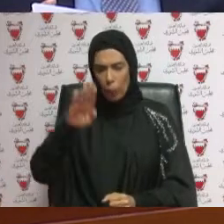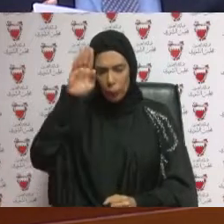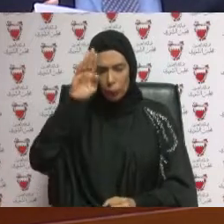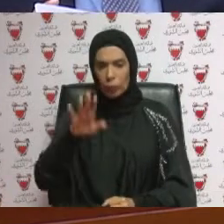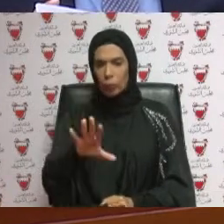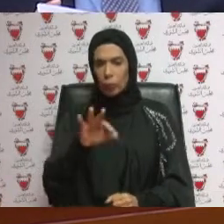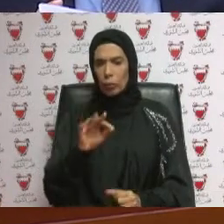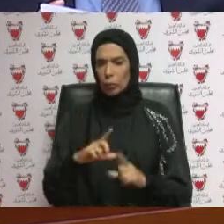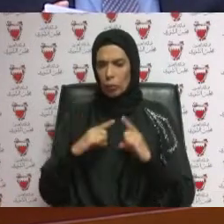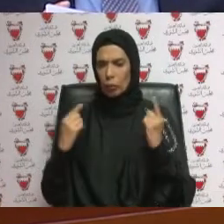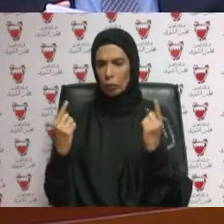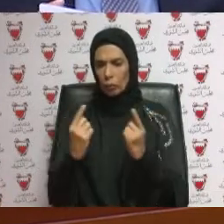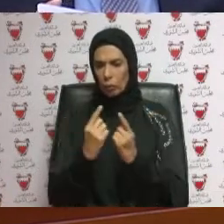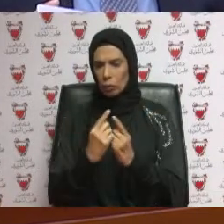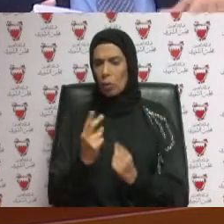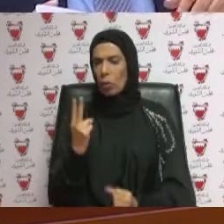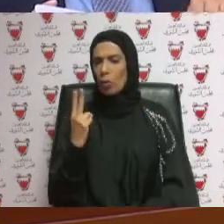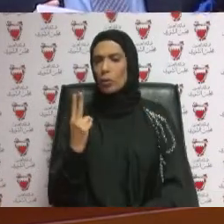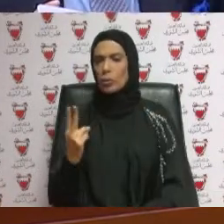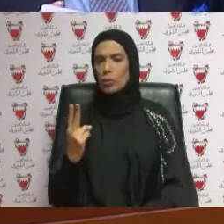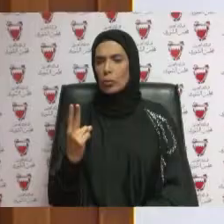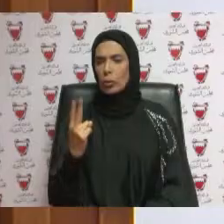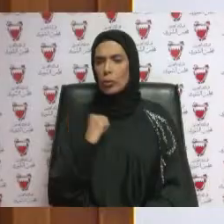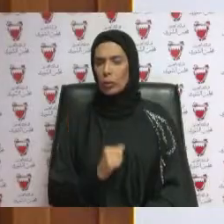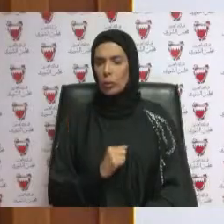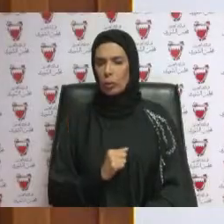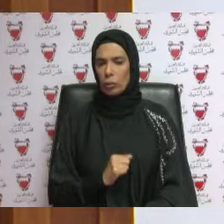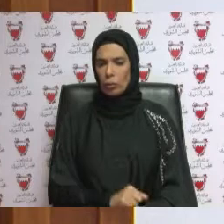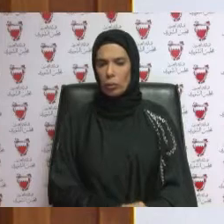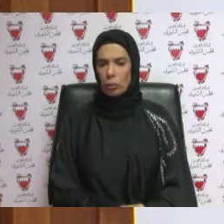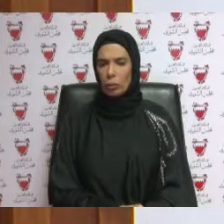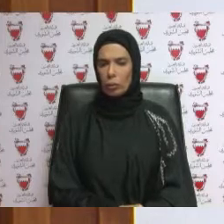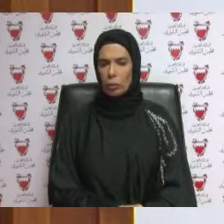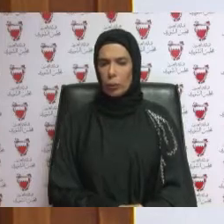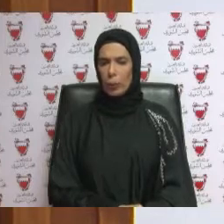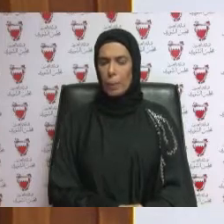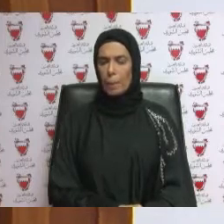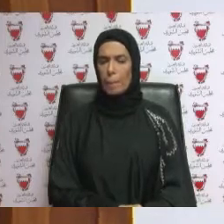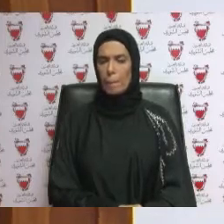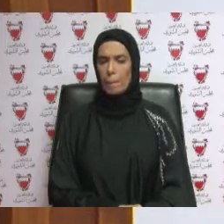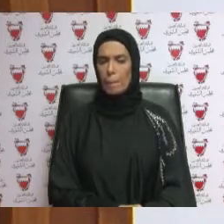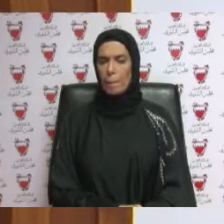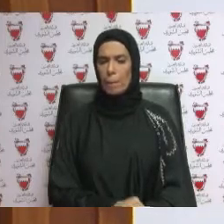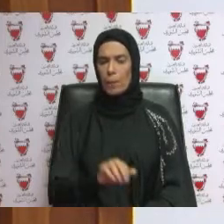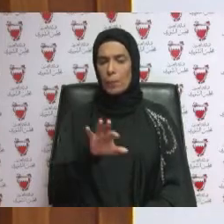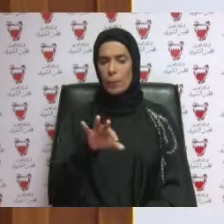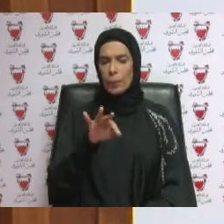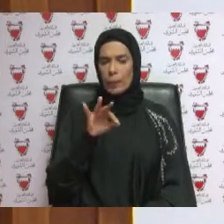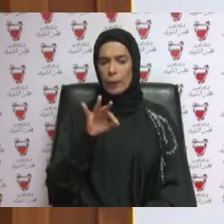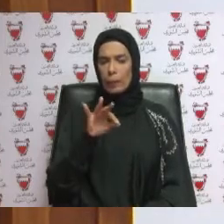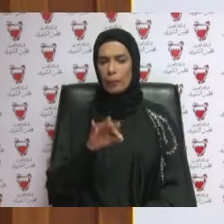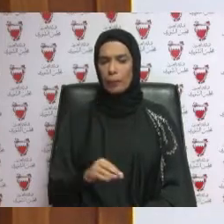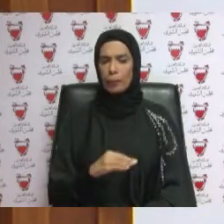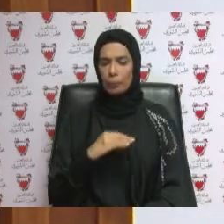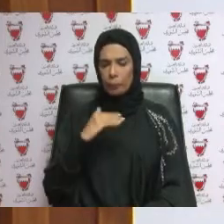واختارت اللجنة مغري الموضوع الأصلي والاحتياطي طبقا للأعمال اللائحة الداخلية، واتفقت على اختيار الأستاذ